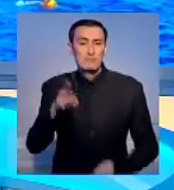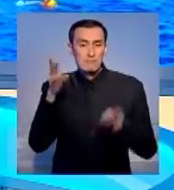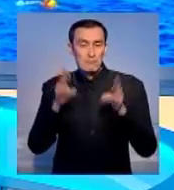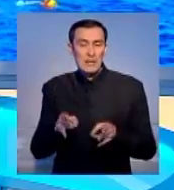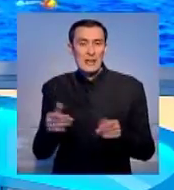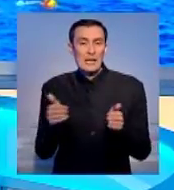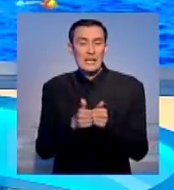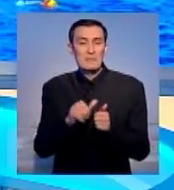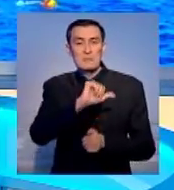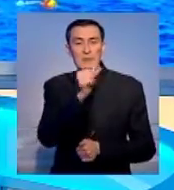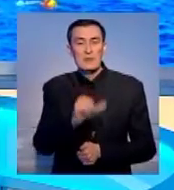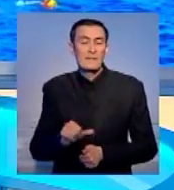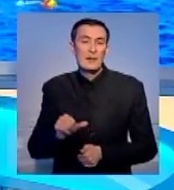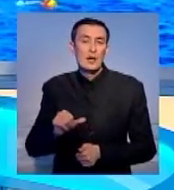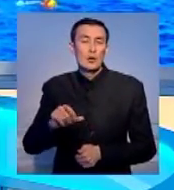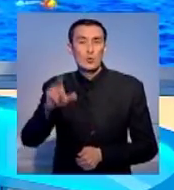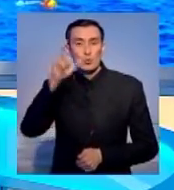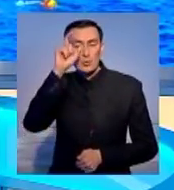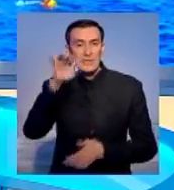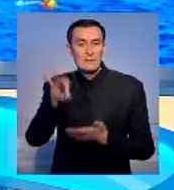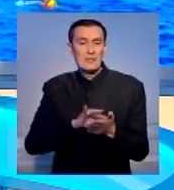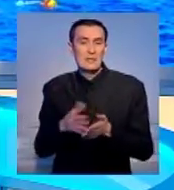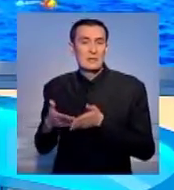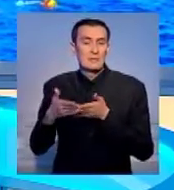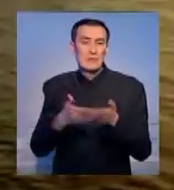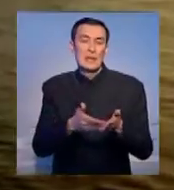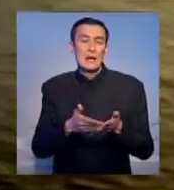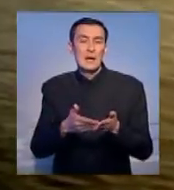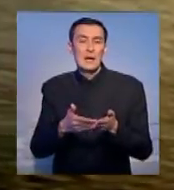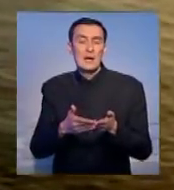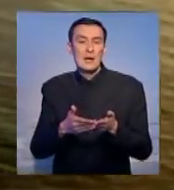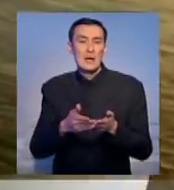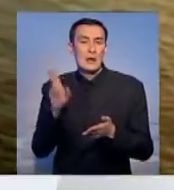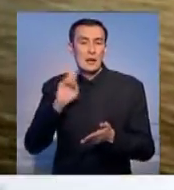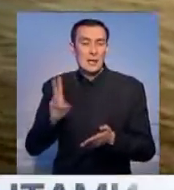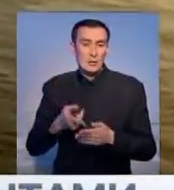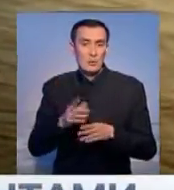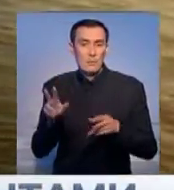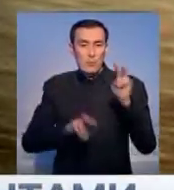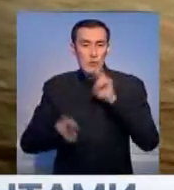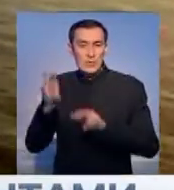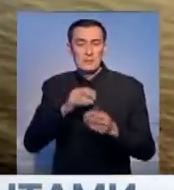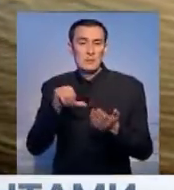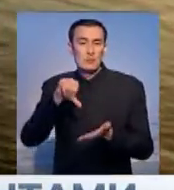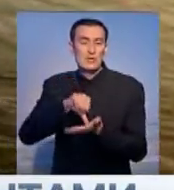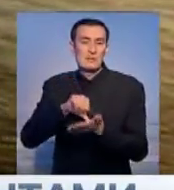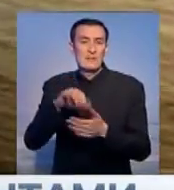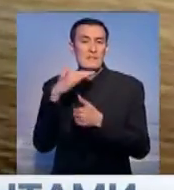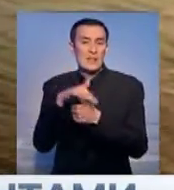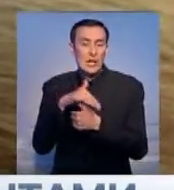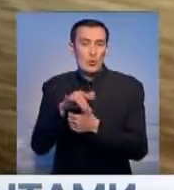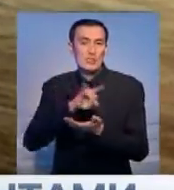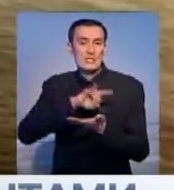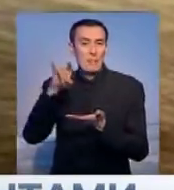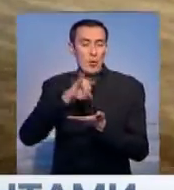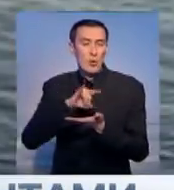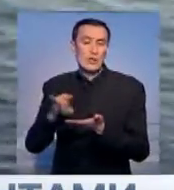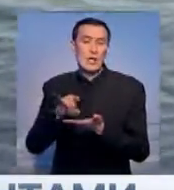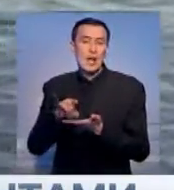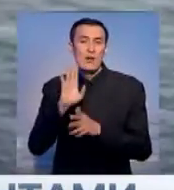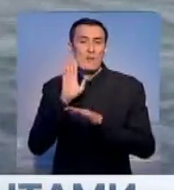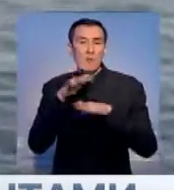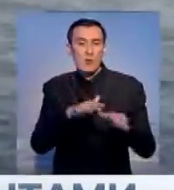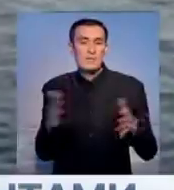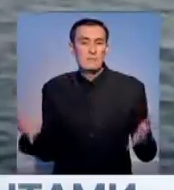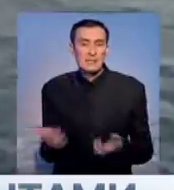произошло недалеко от побережья Анталии. На место сразу же выехали сотрудники береговой охраны. К поискам подключились вертолет и самолет. В